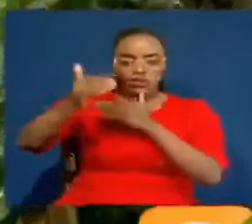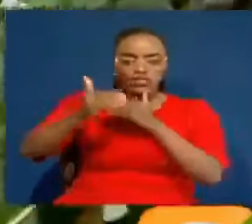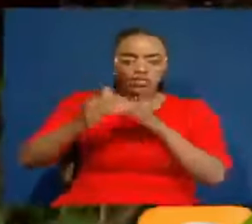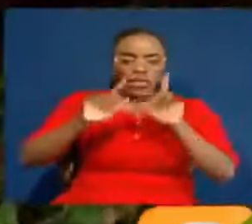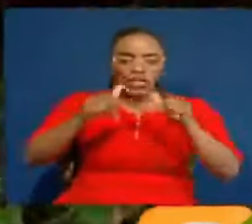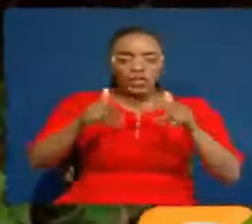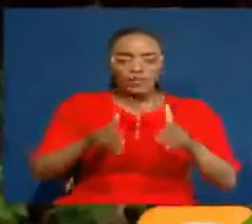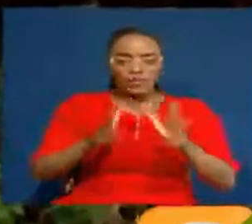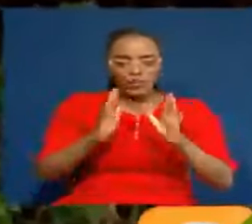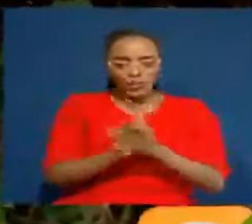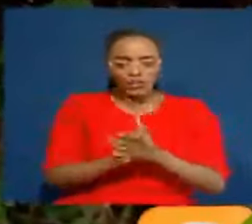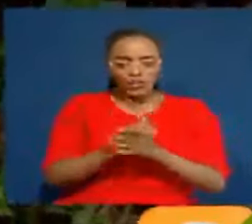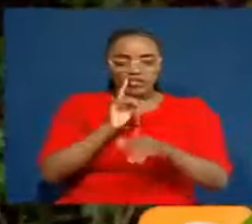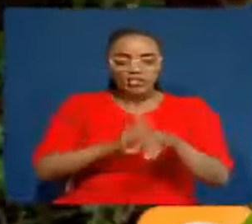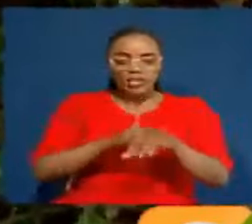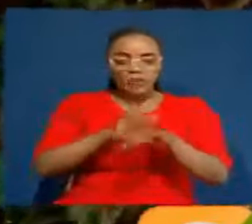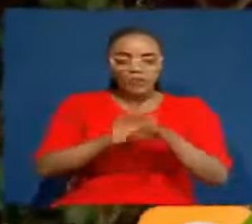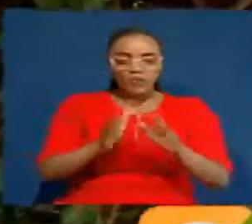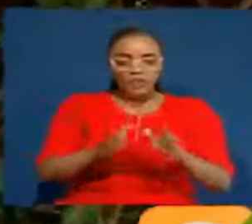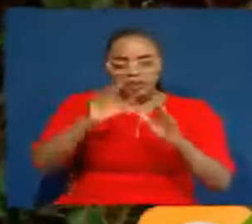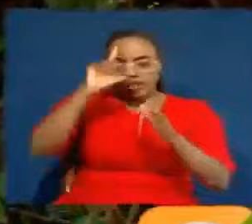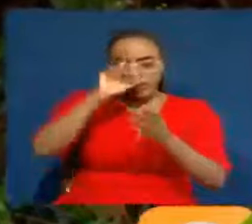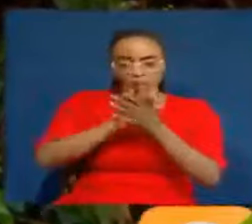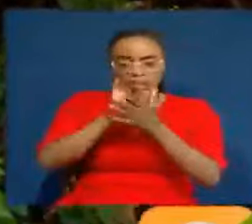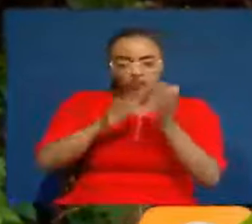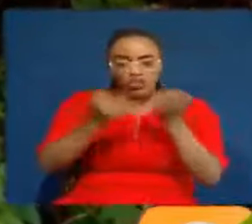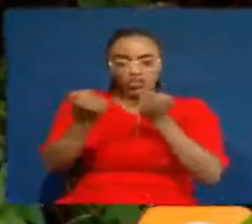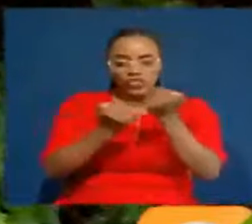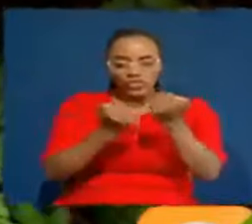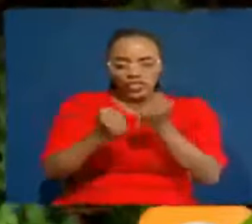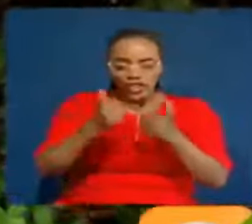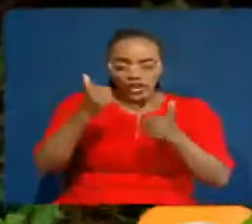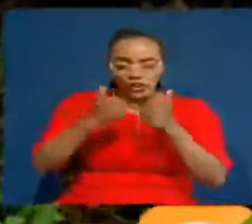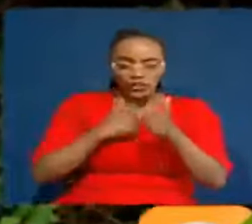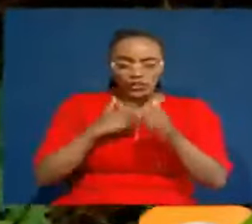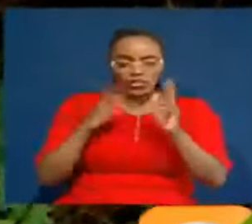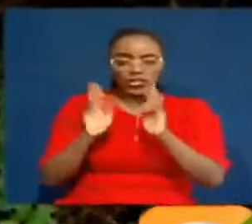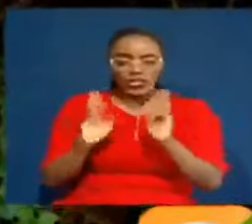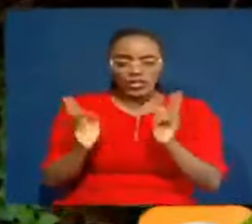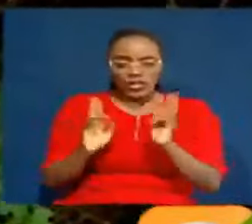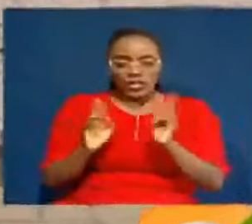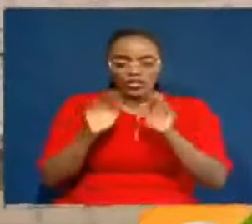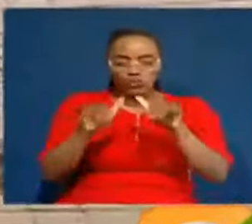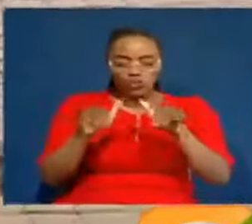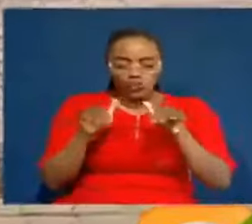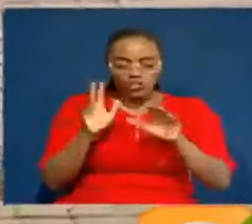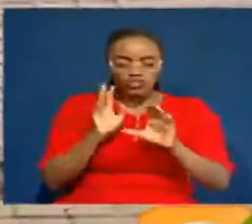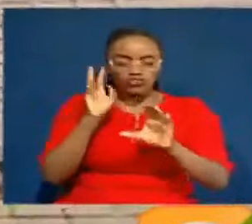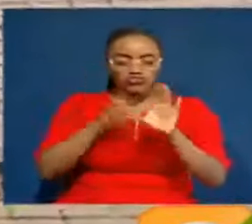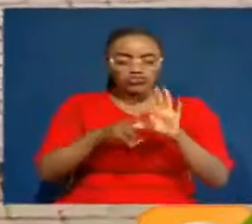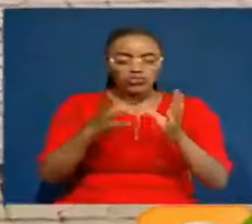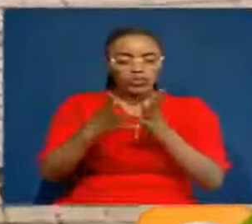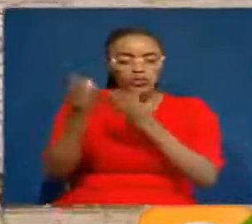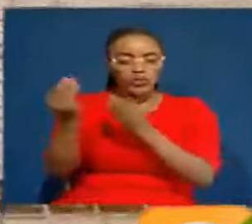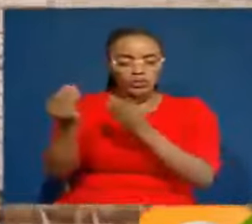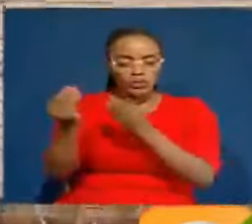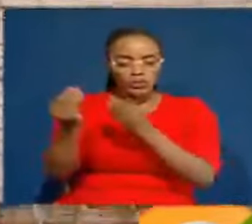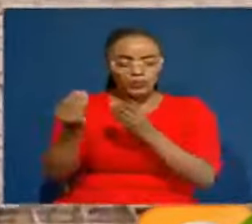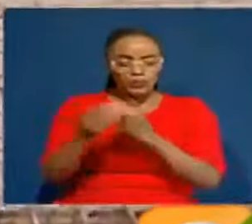Limuru. Wakiwa barabarani, inaaminika gari la kuwatorosha lilikuwa imara kuwasubiri.